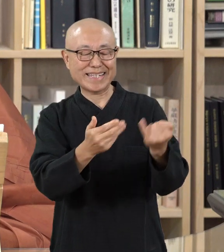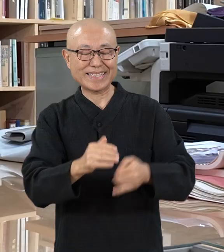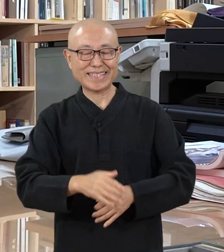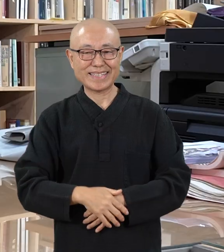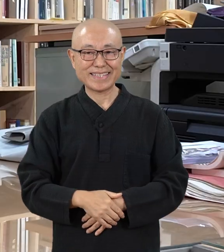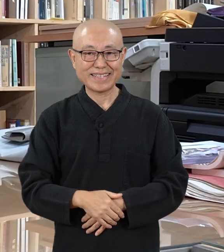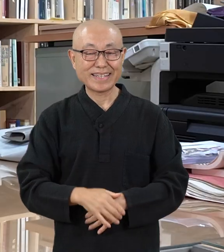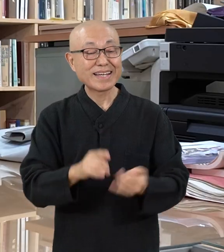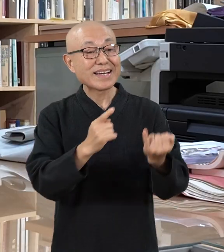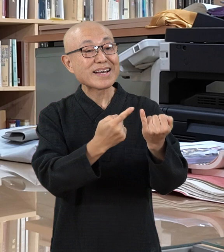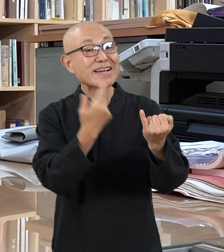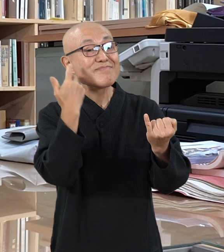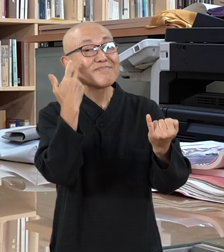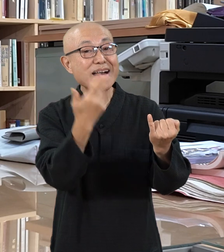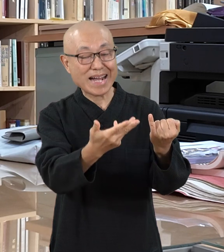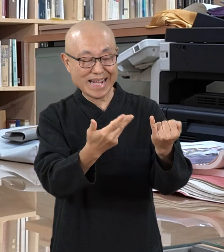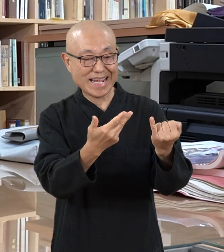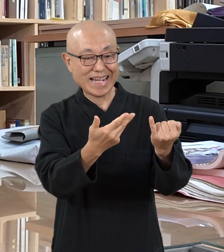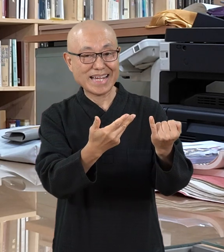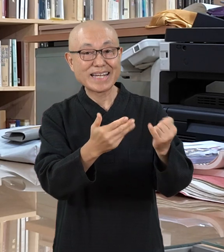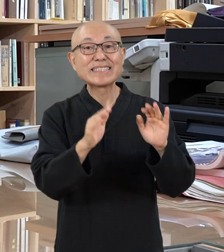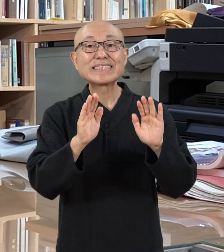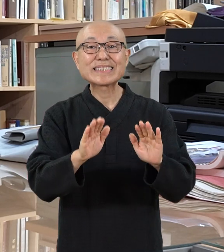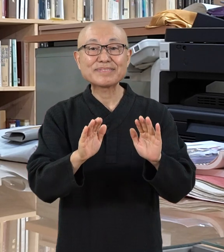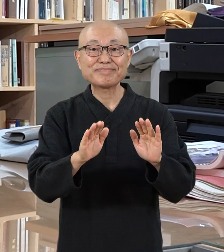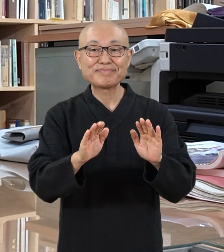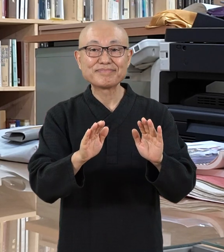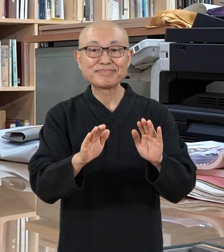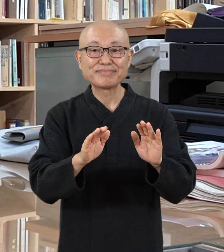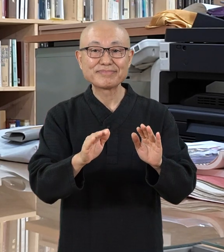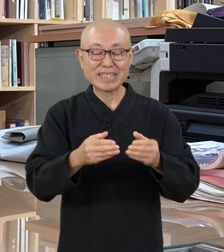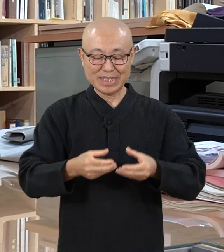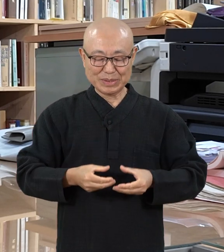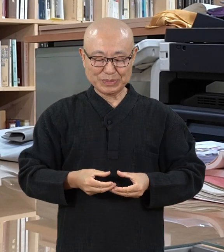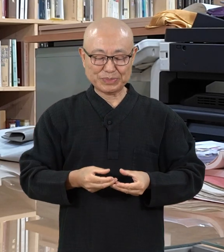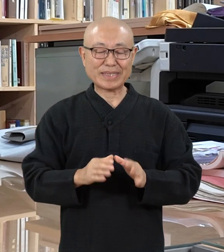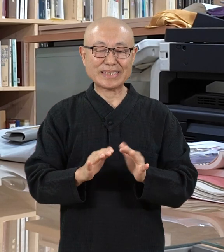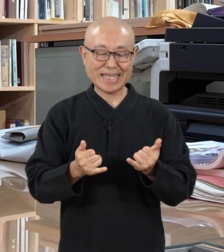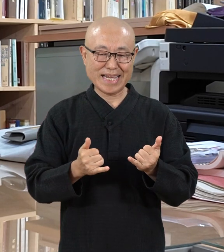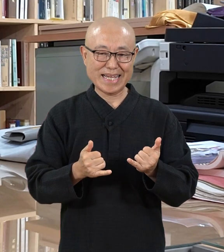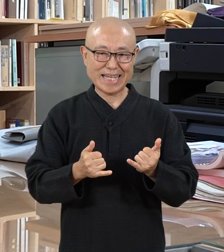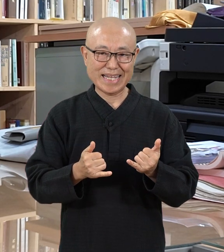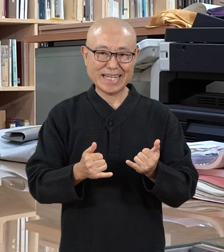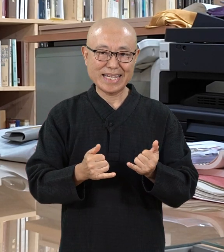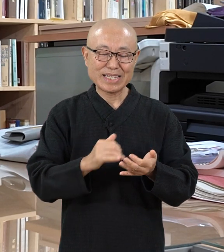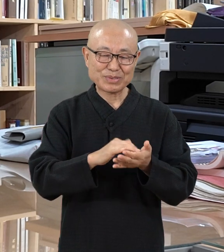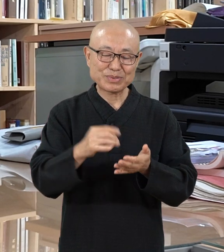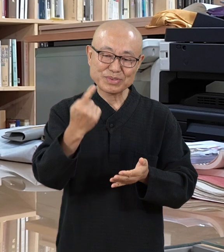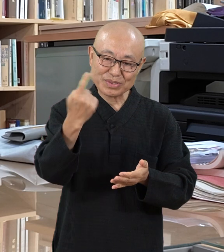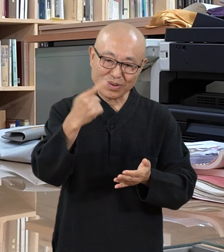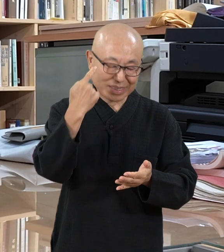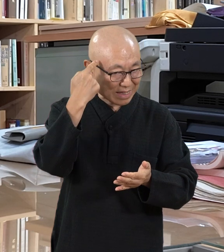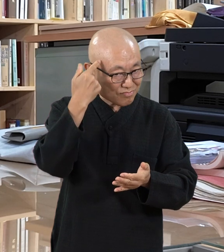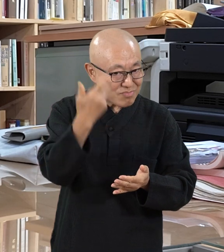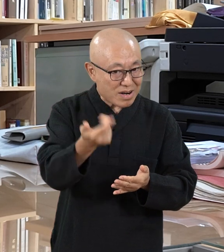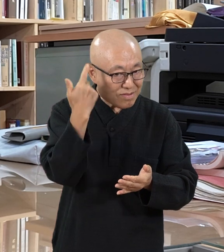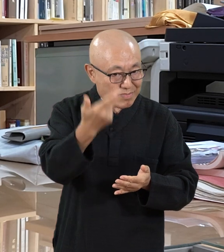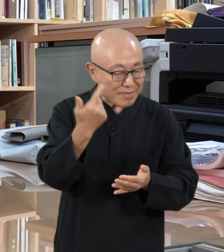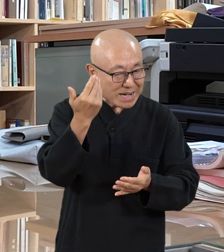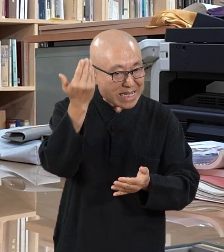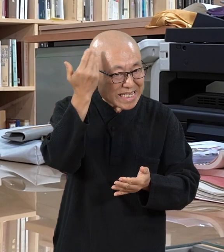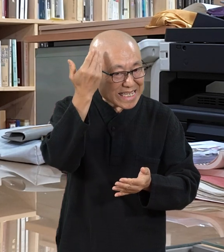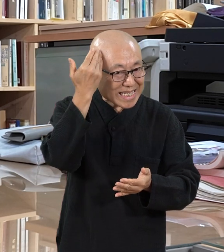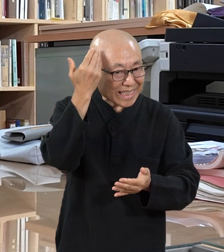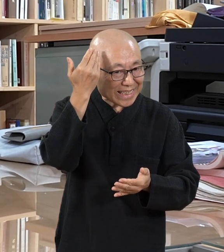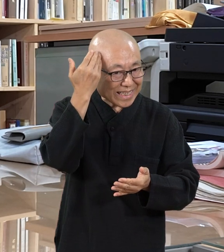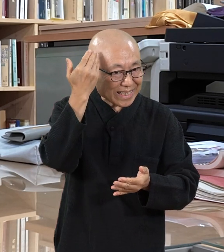저 꾼달라 캐시 그대는 지금 수행자로서 1000개의 질문을 하고 자기 자신의 모든